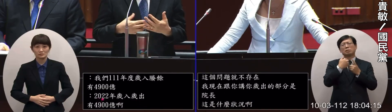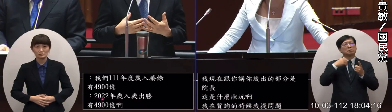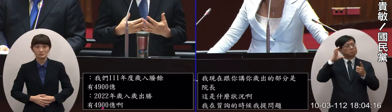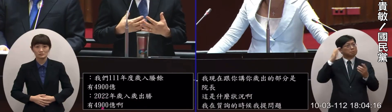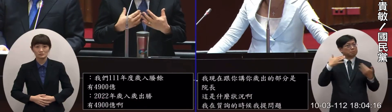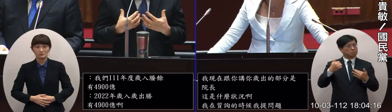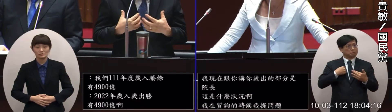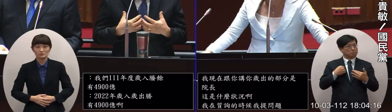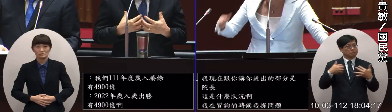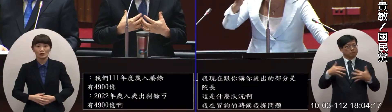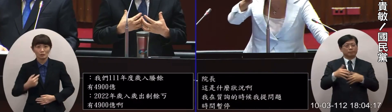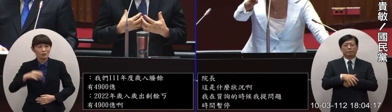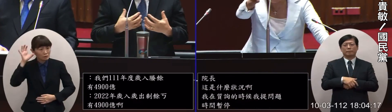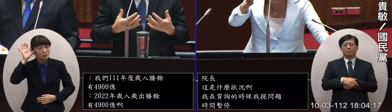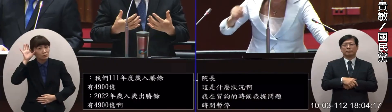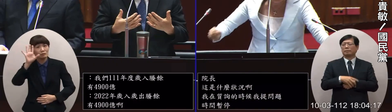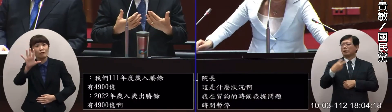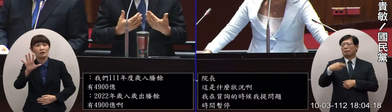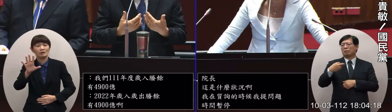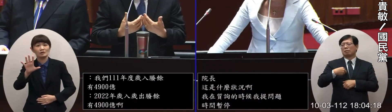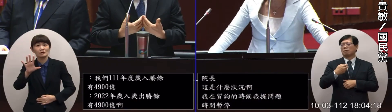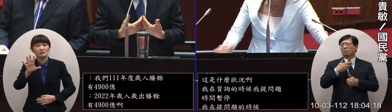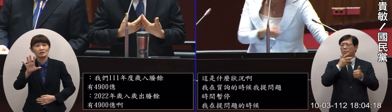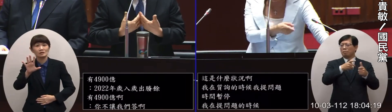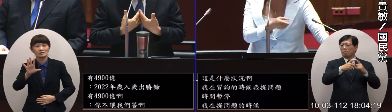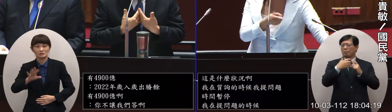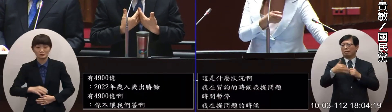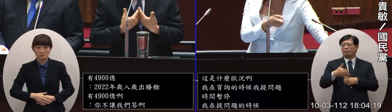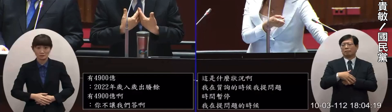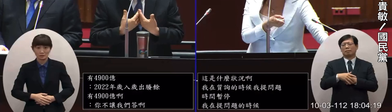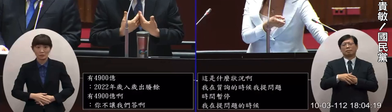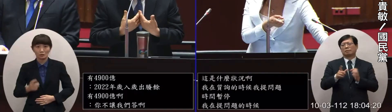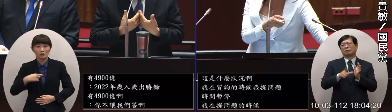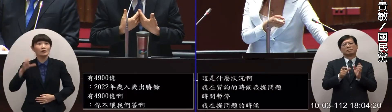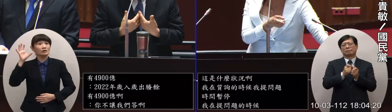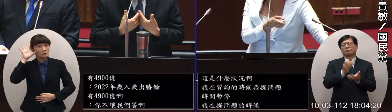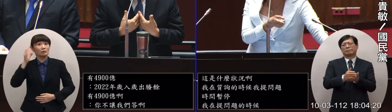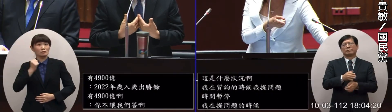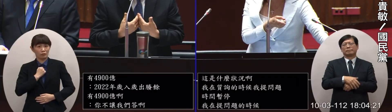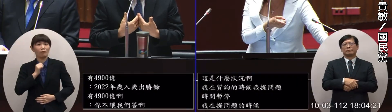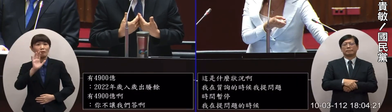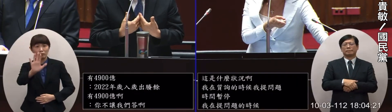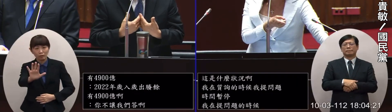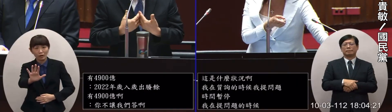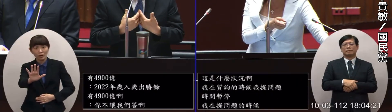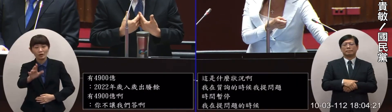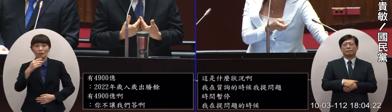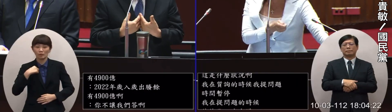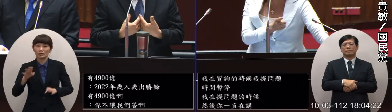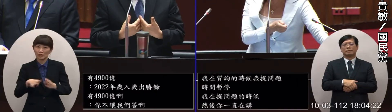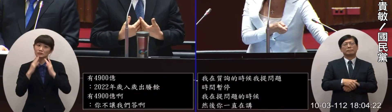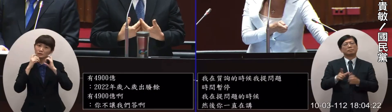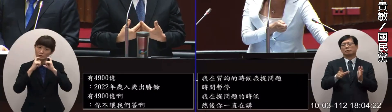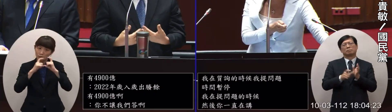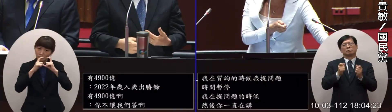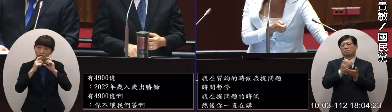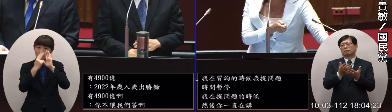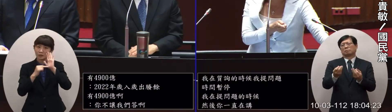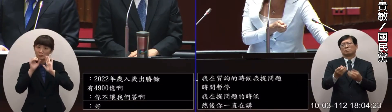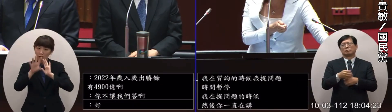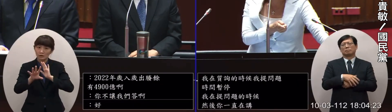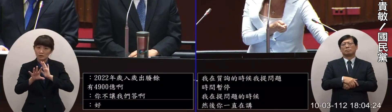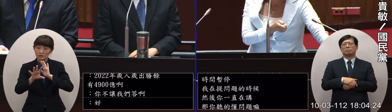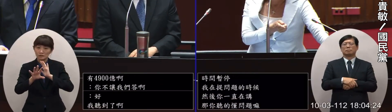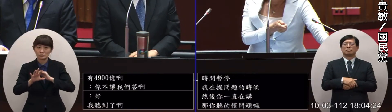问题吗？ 我听到了、啊。 我还没有叫你，我还没叫你回，你 我就是听到了你的问题，我才会回答、啊。 你时间没有暂停哦。 那